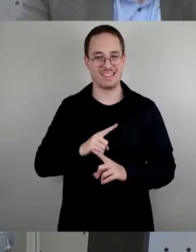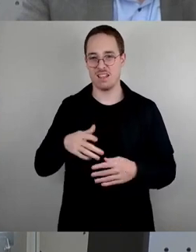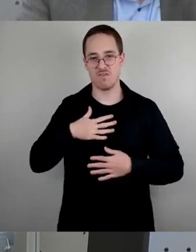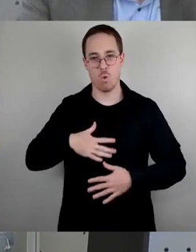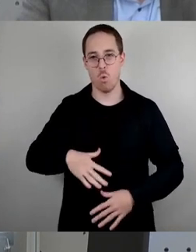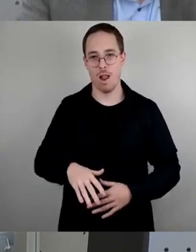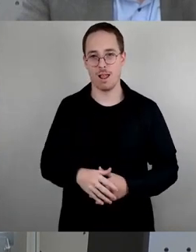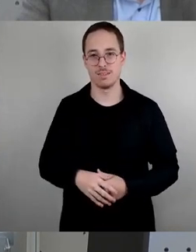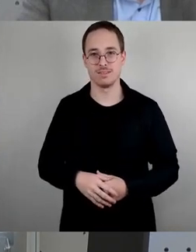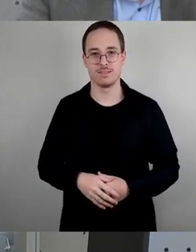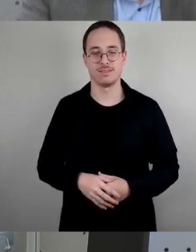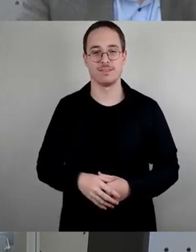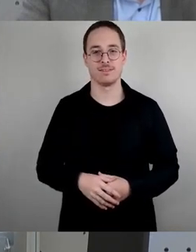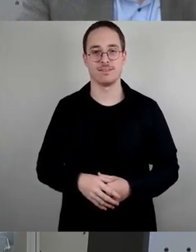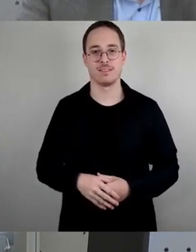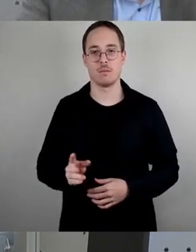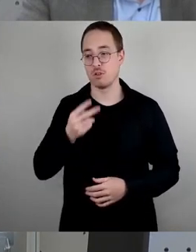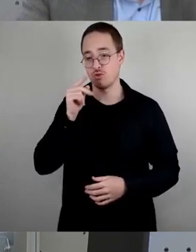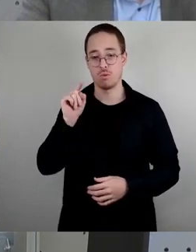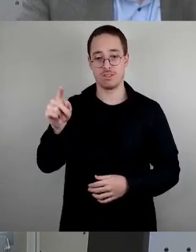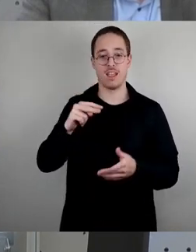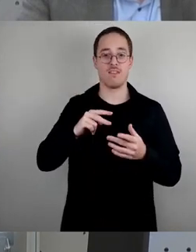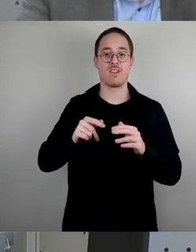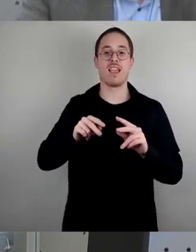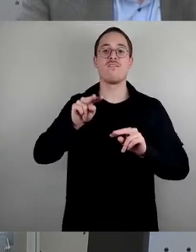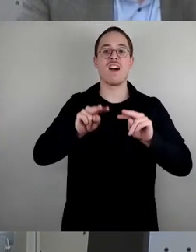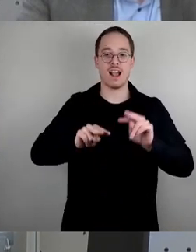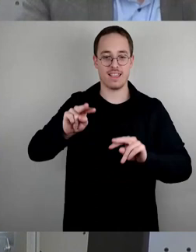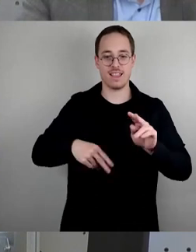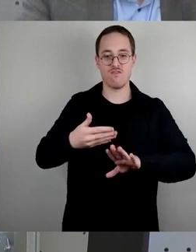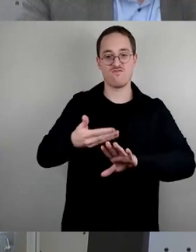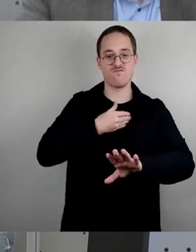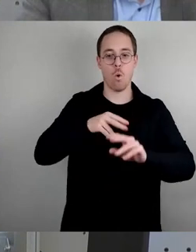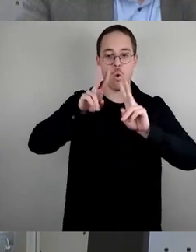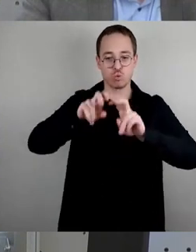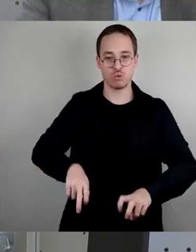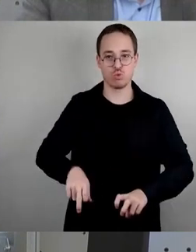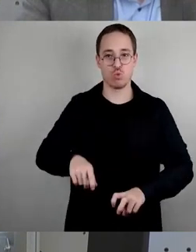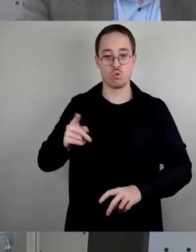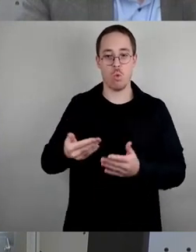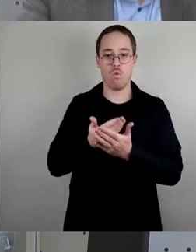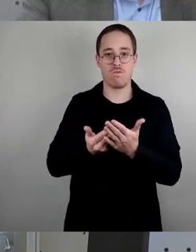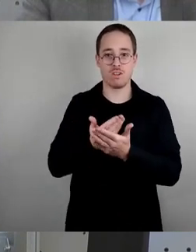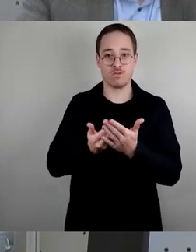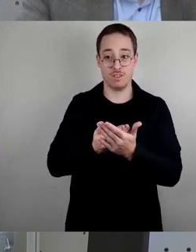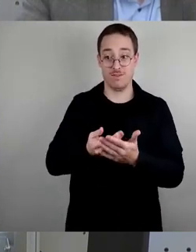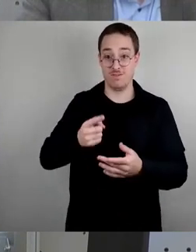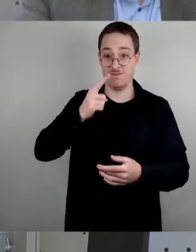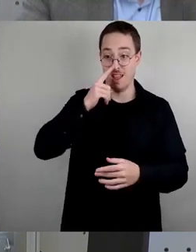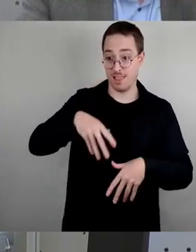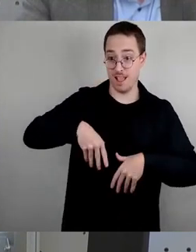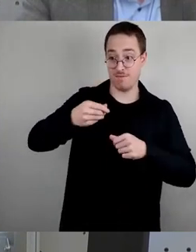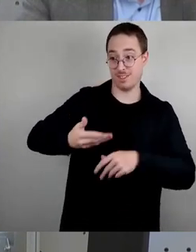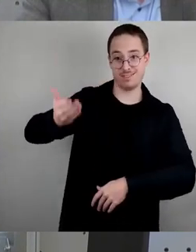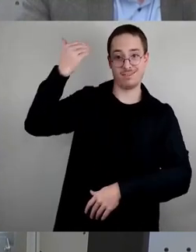die Variantenvoruntersuchung, eine entsprechende Infovorlage zum Ullersdorfer Platz, hat den Stadtrat im Jahr 2017 erreicht. Und wie